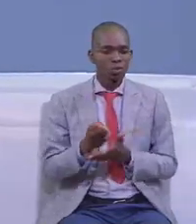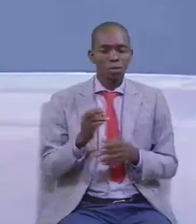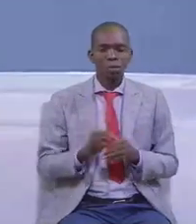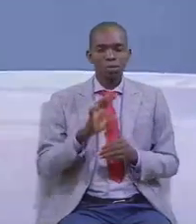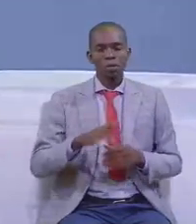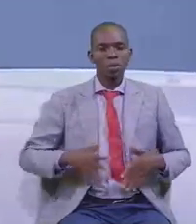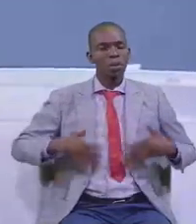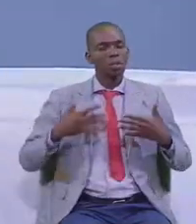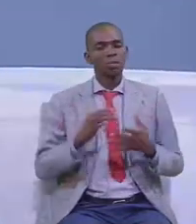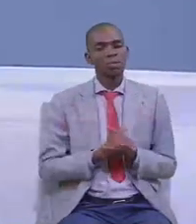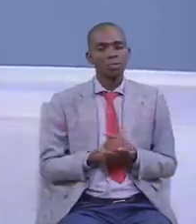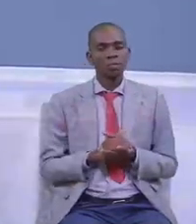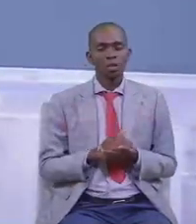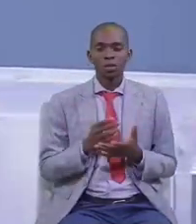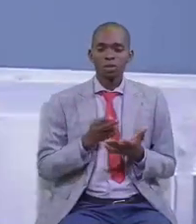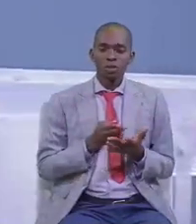Réellement.